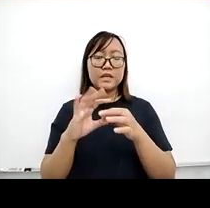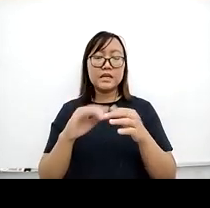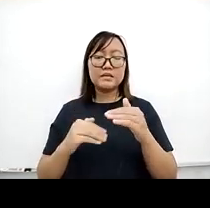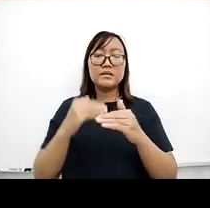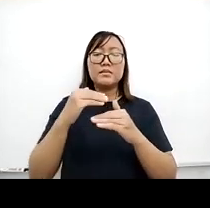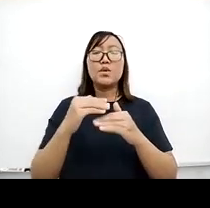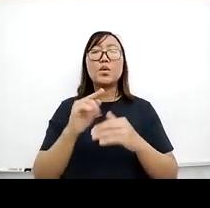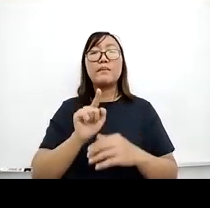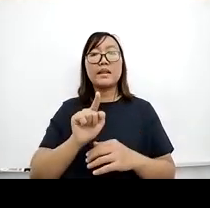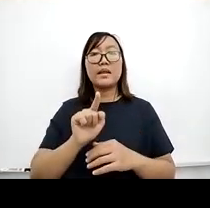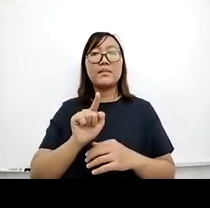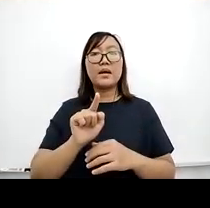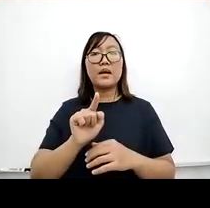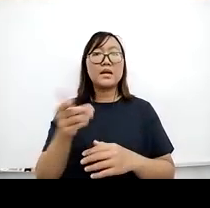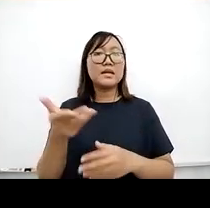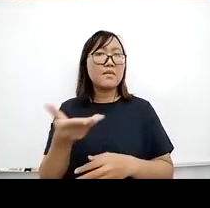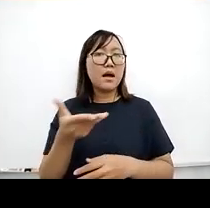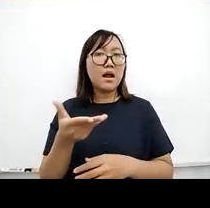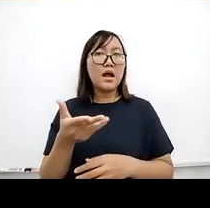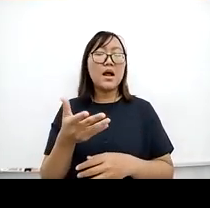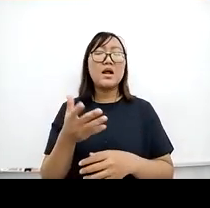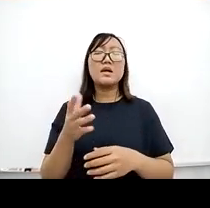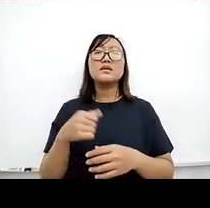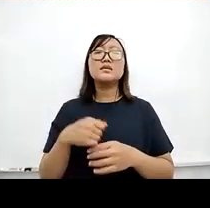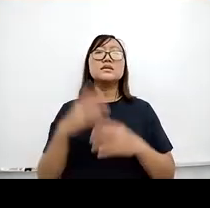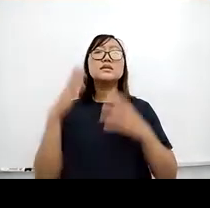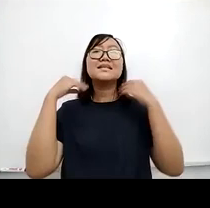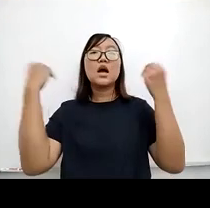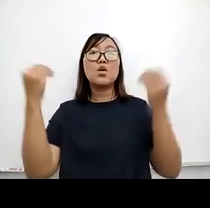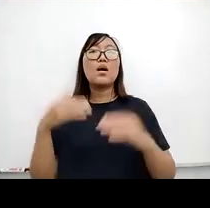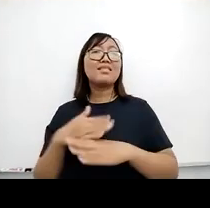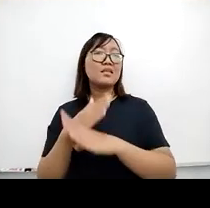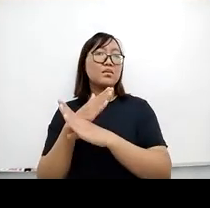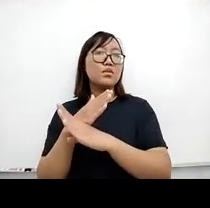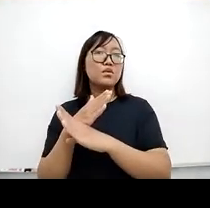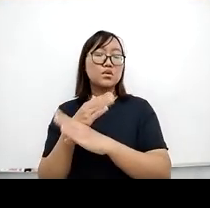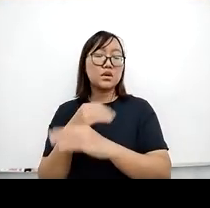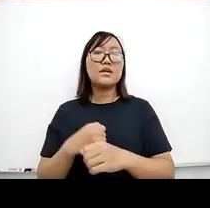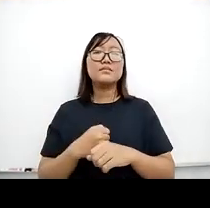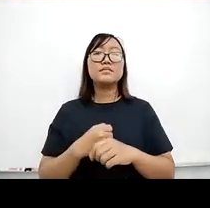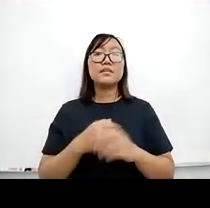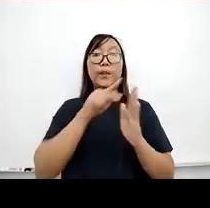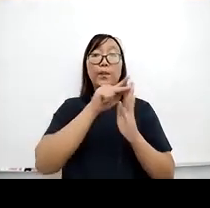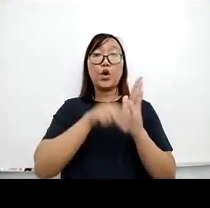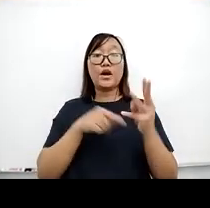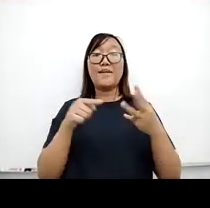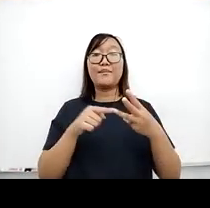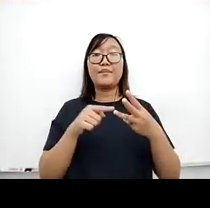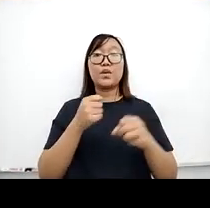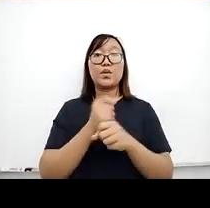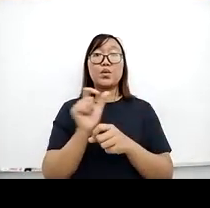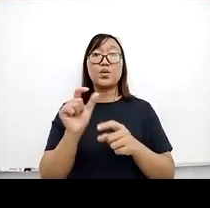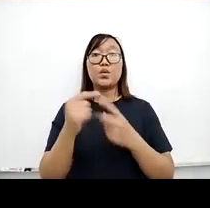di provinsi Jakarta Timur dan kebetulan guyub ini banyak bekerjasama dengan episode